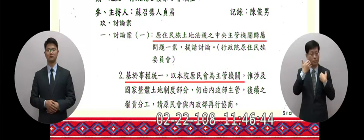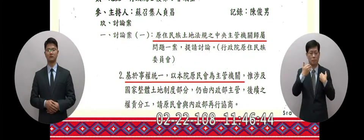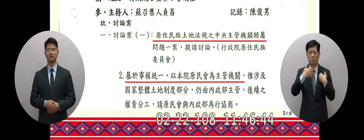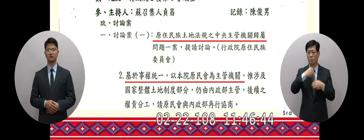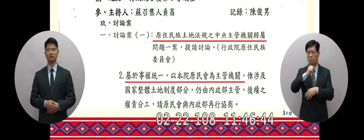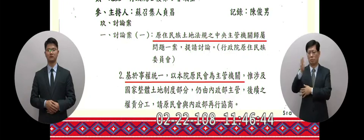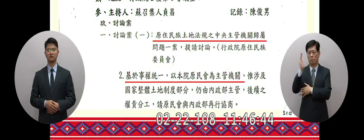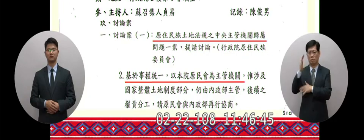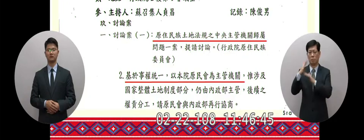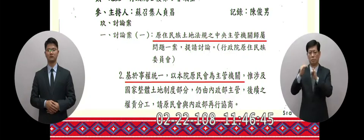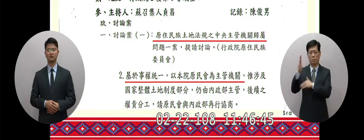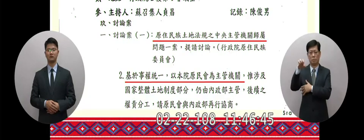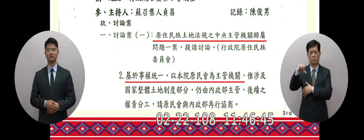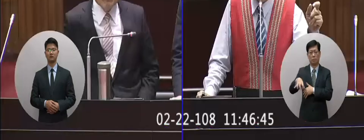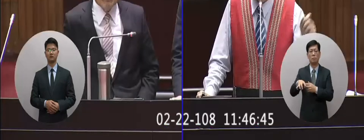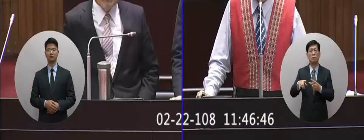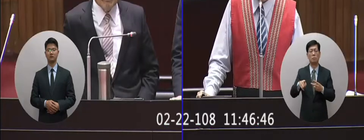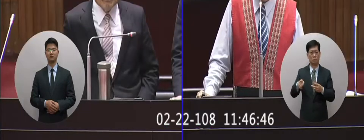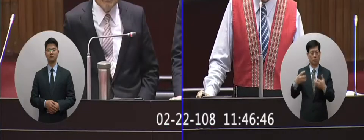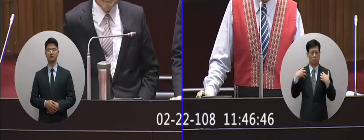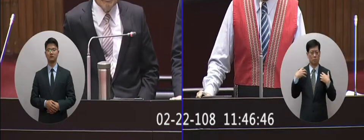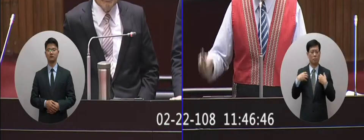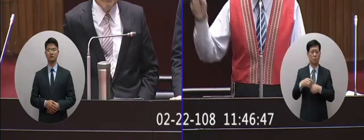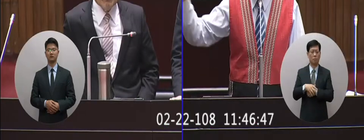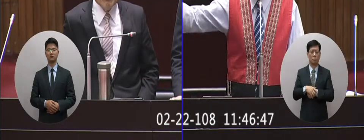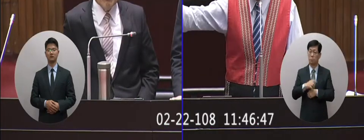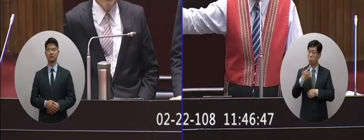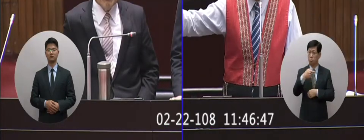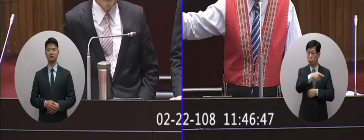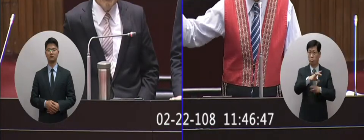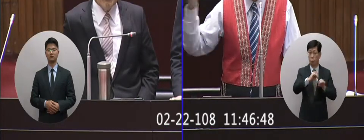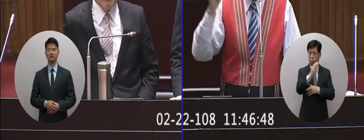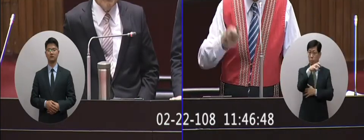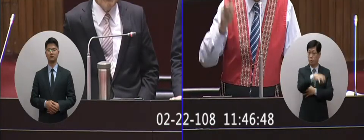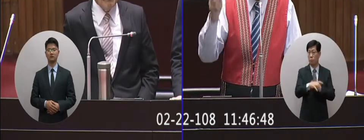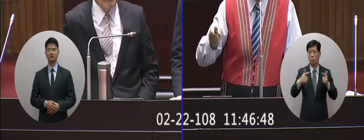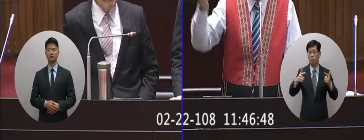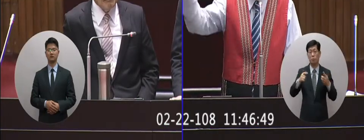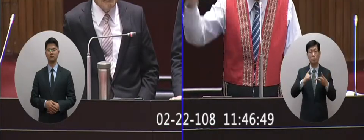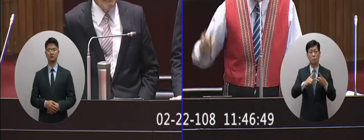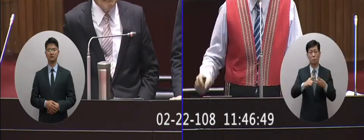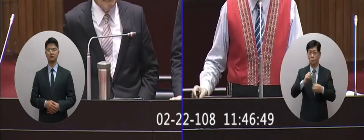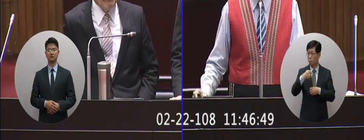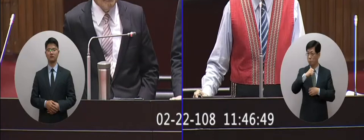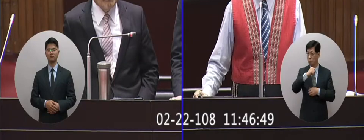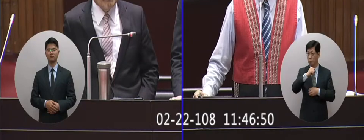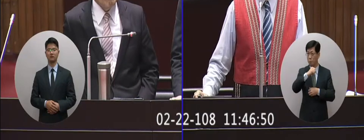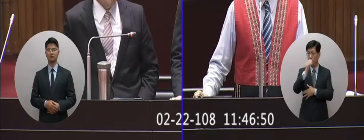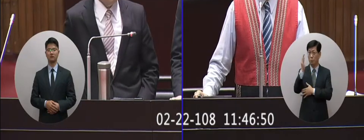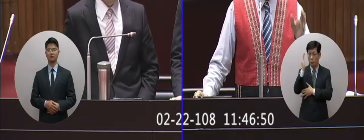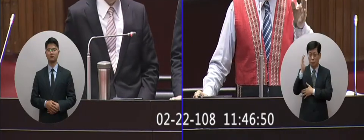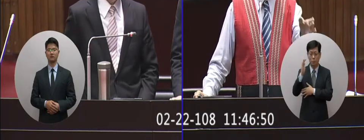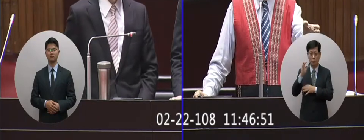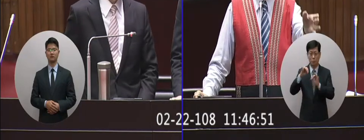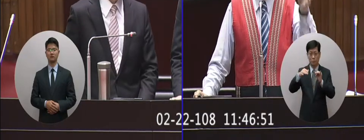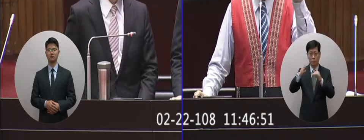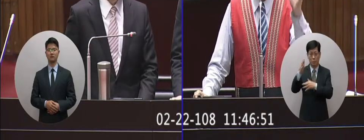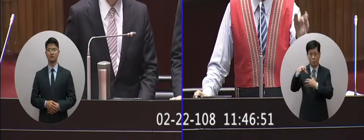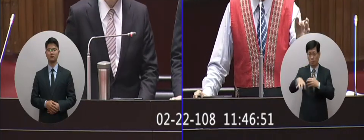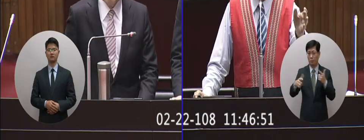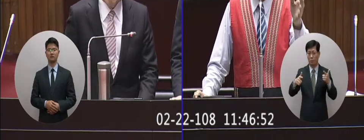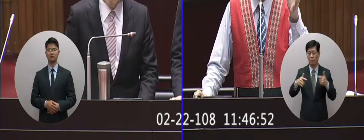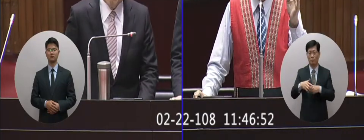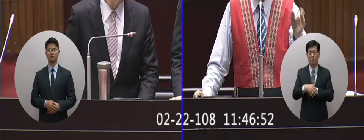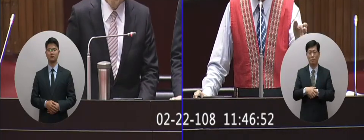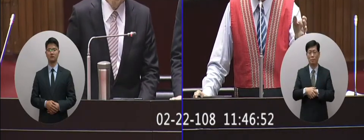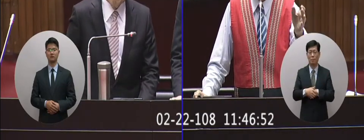省府民政厅，主管原住民事务的，而不是地政处啊，不是省府的地政处，所以一直以